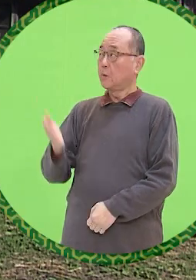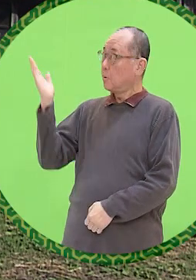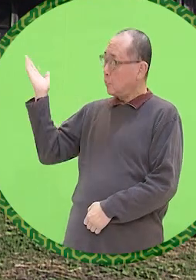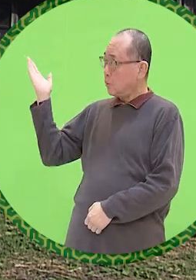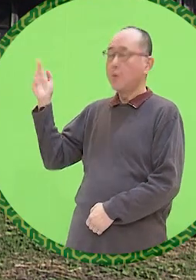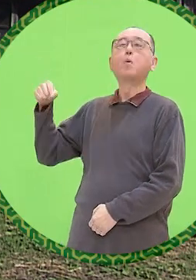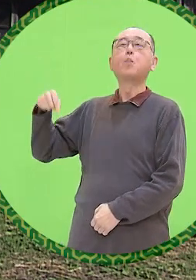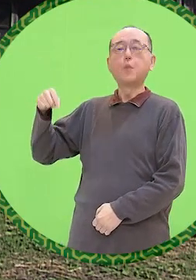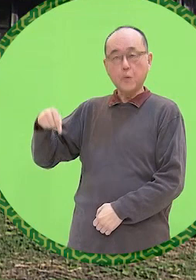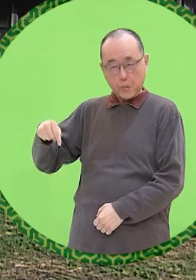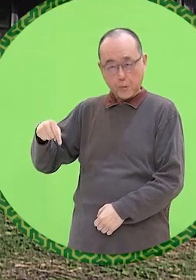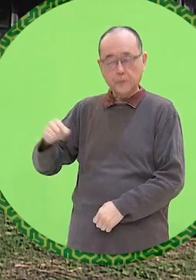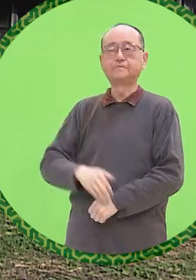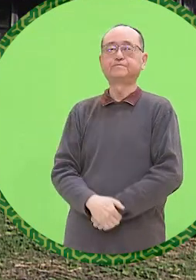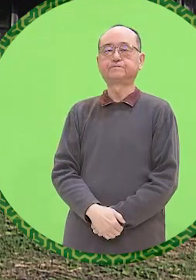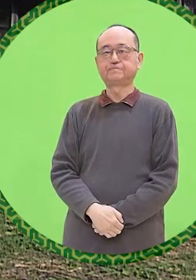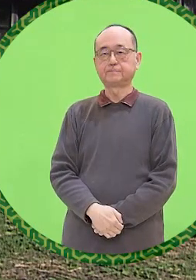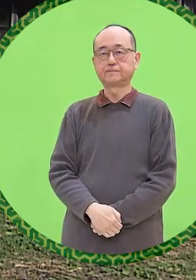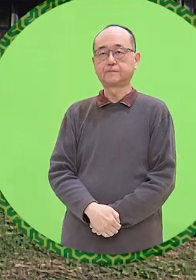お、ここですね。